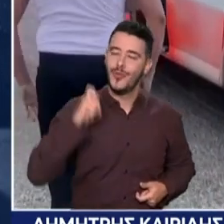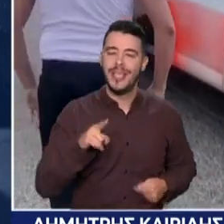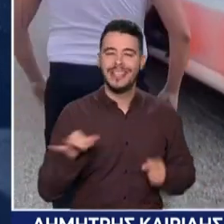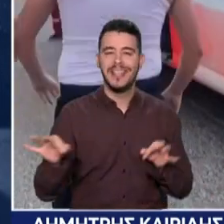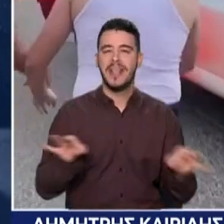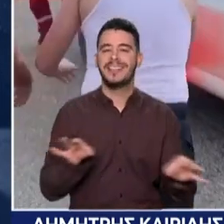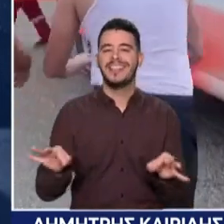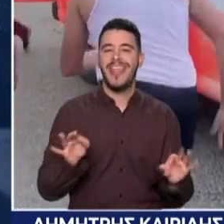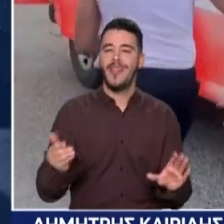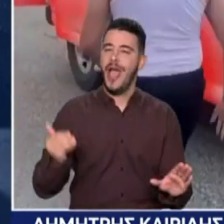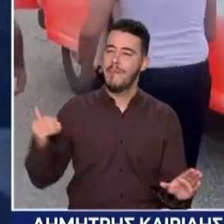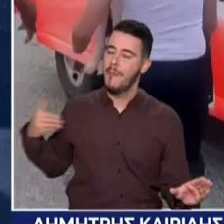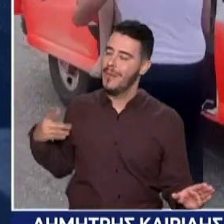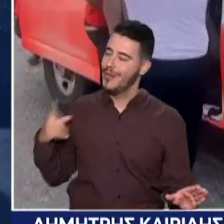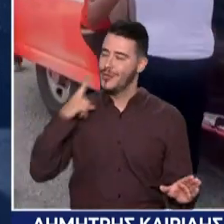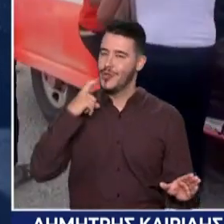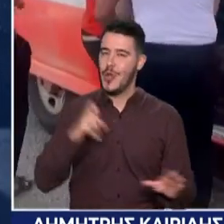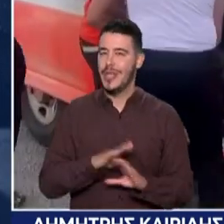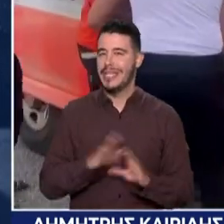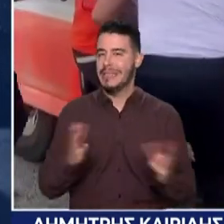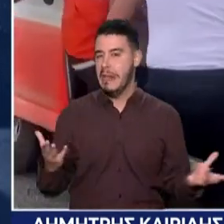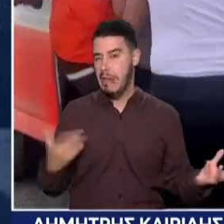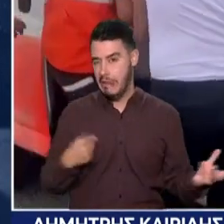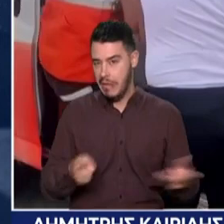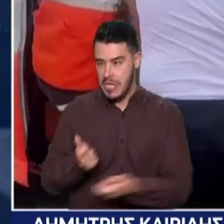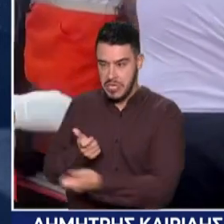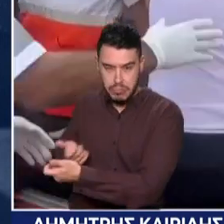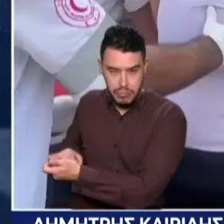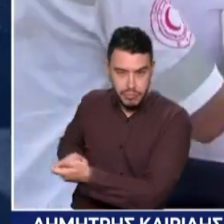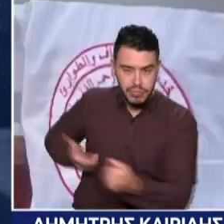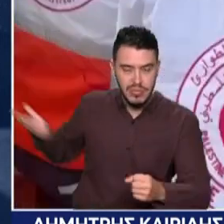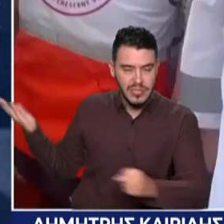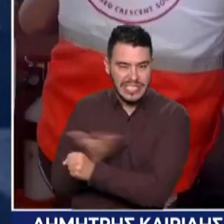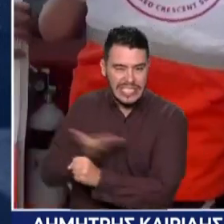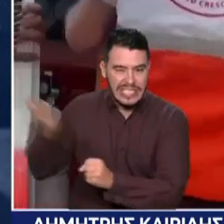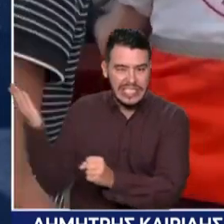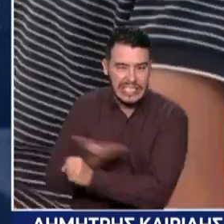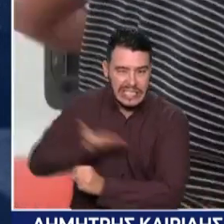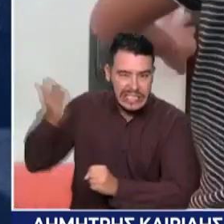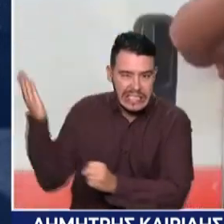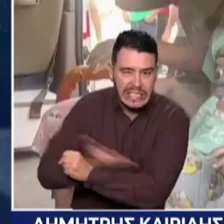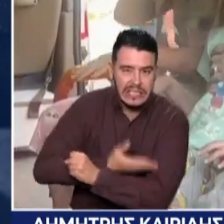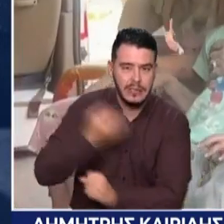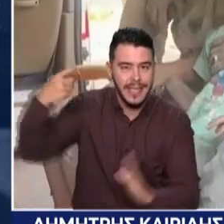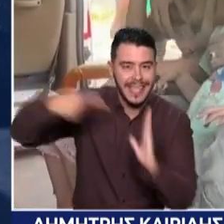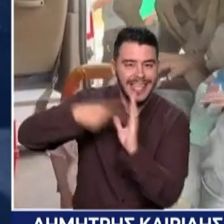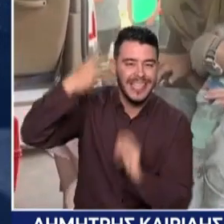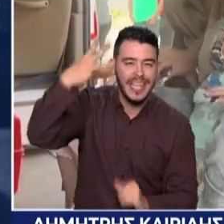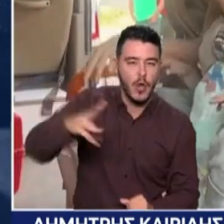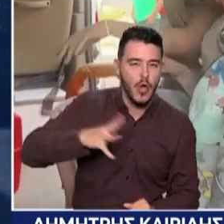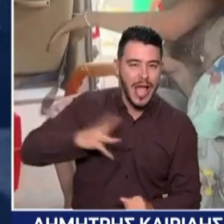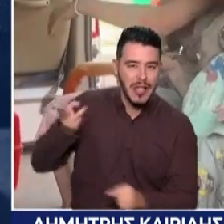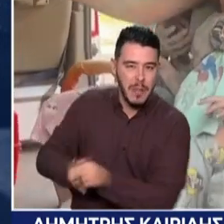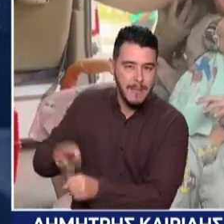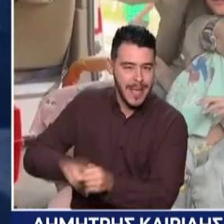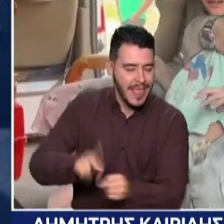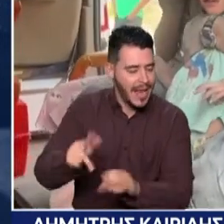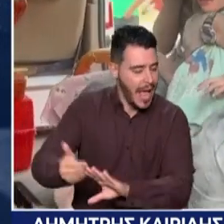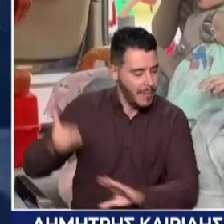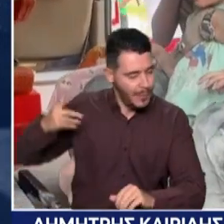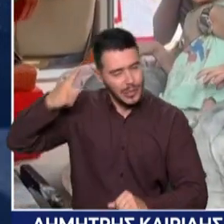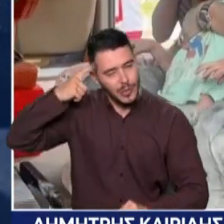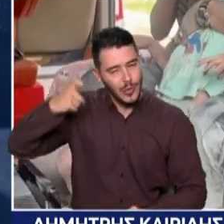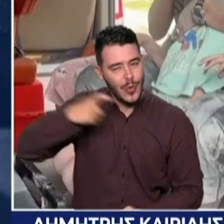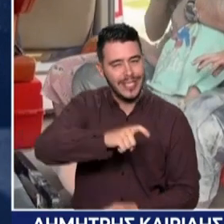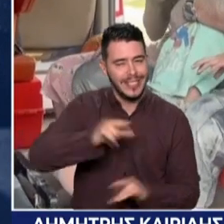επίθεση, τόσο βάρβαρη, με 1.300 νεκρούς και πολλούς βαριά τραυματισμένους που δεν ξέρω πόσοι από αυτούς θα επιβιώσουν, νομίζω